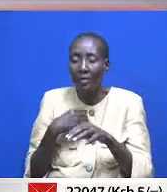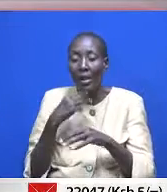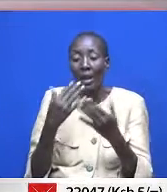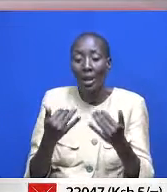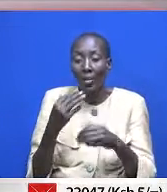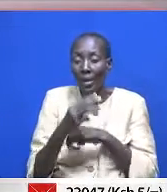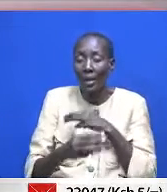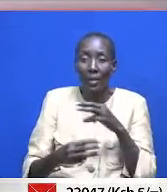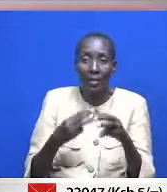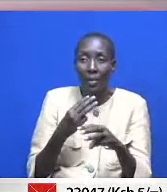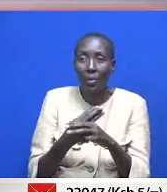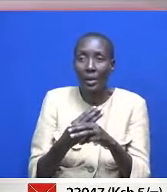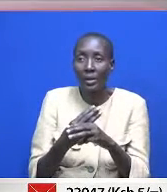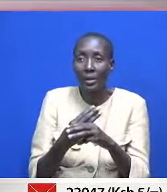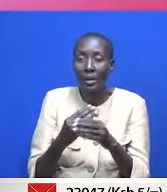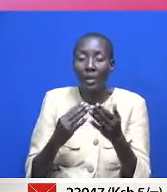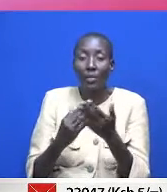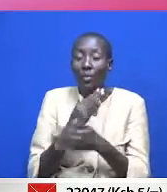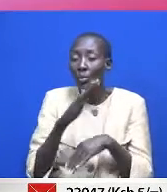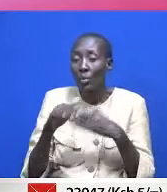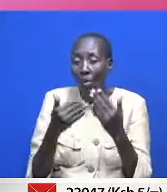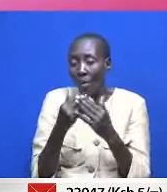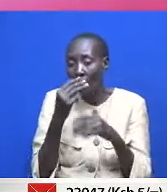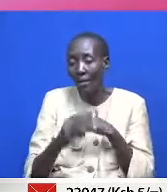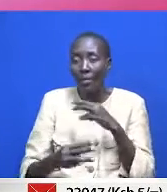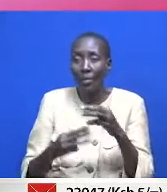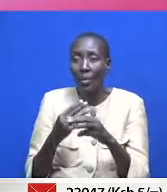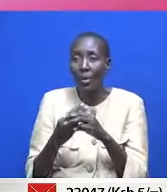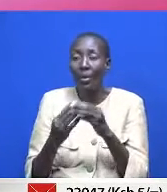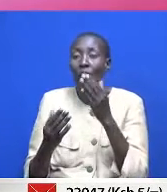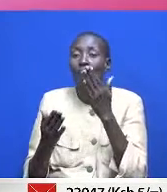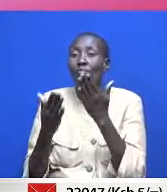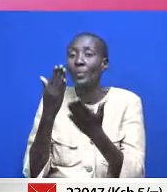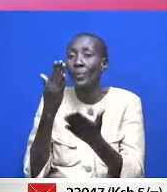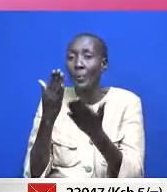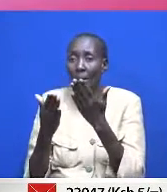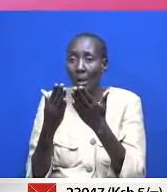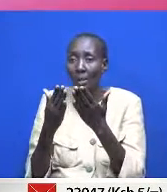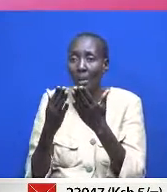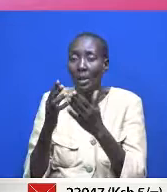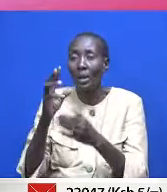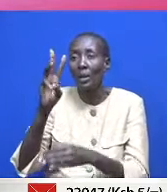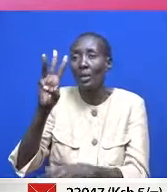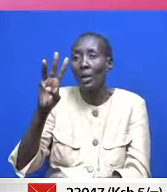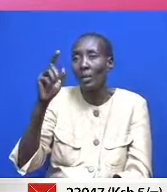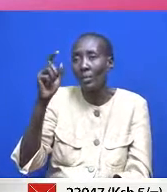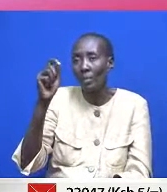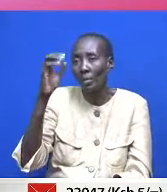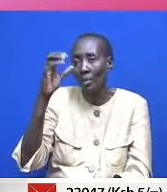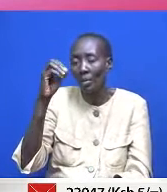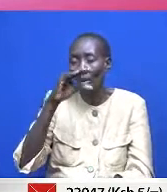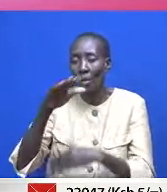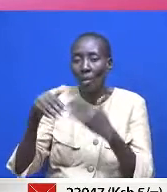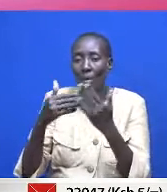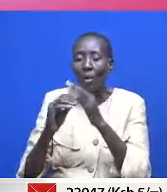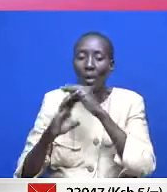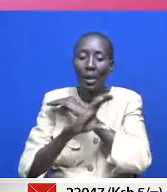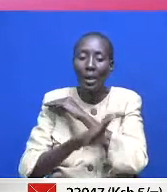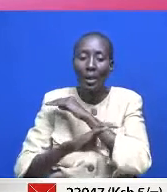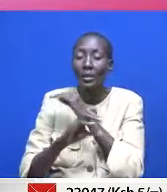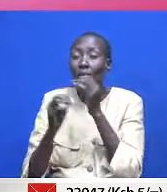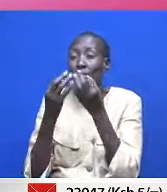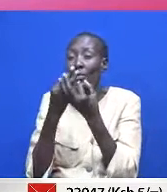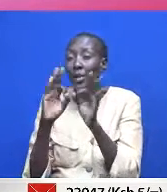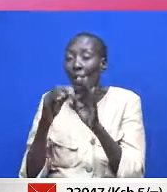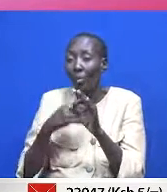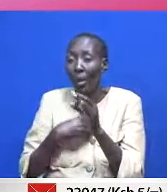dunia, kwa dunia nzima sasa kulingana na mkataba ya World Trade Organization, nchi zote ziko na huru za